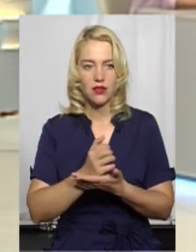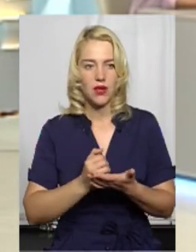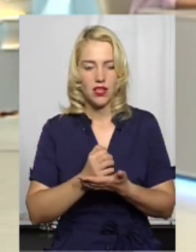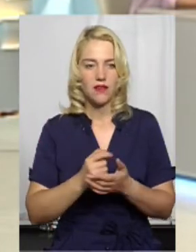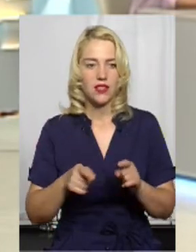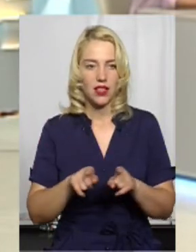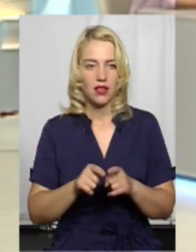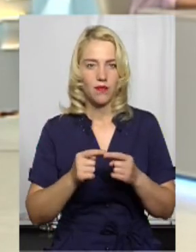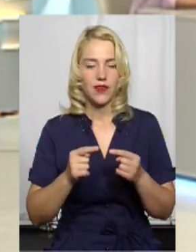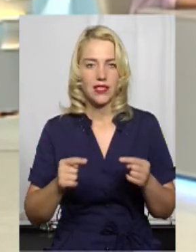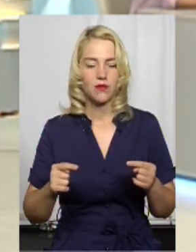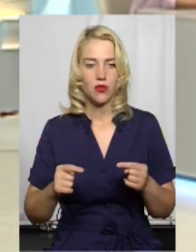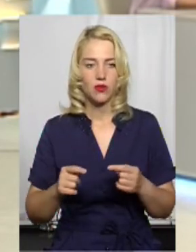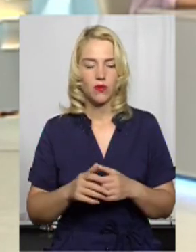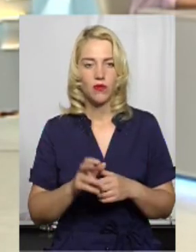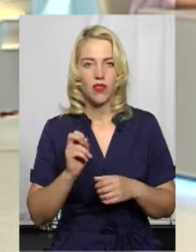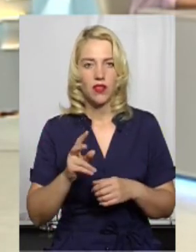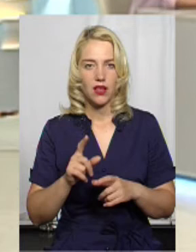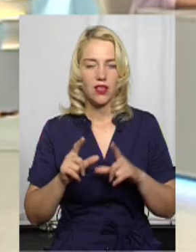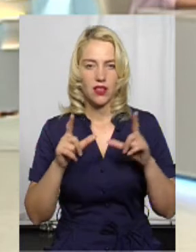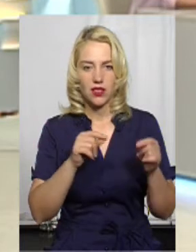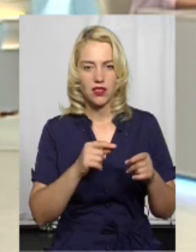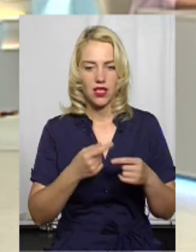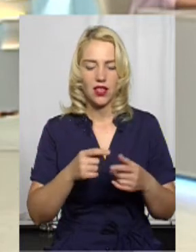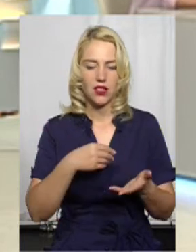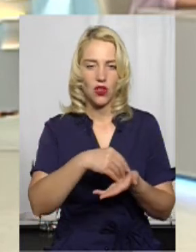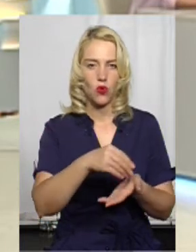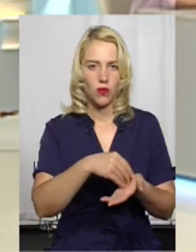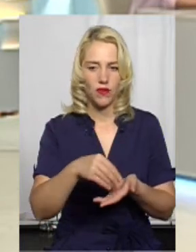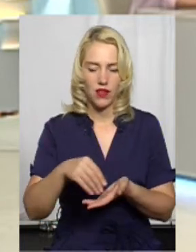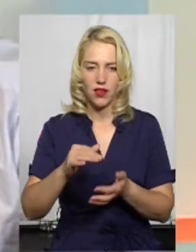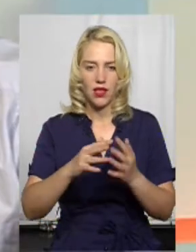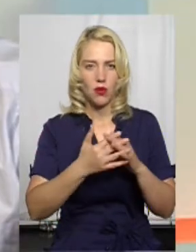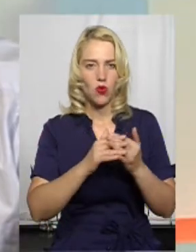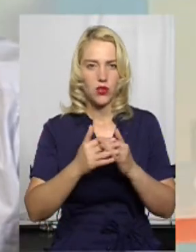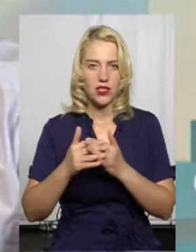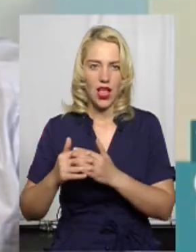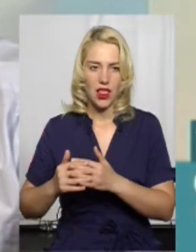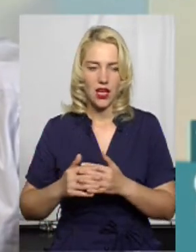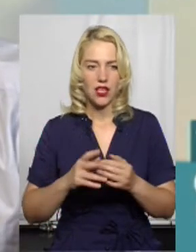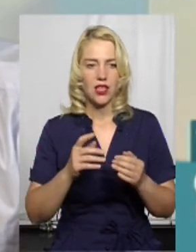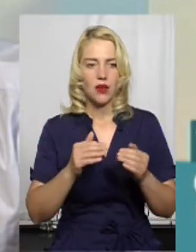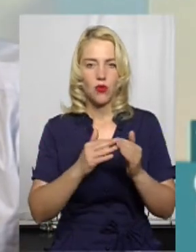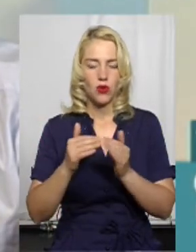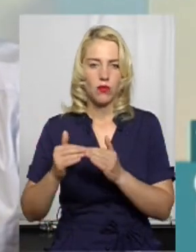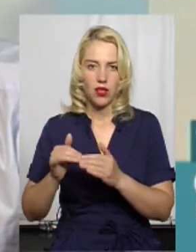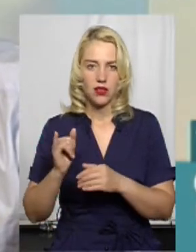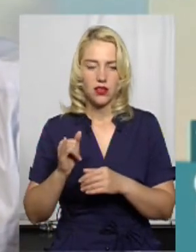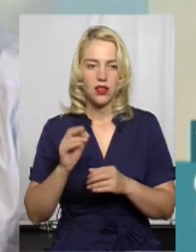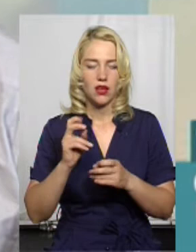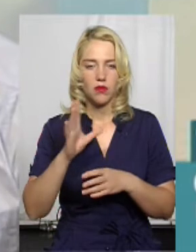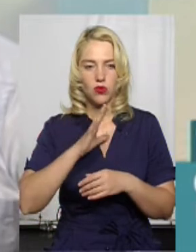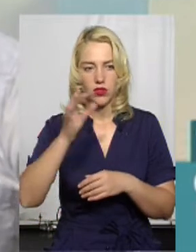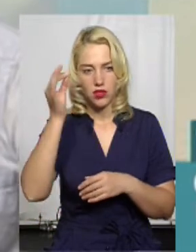таким способом дідівським, коли їздили заготівельники, закупівельники, збирали по селах. Але там, знову ж таки, як